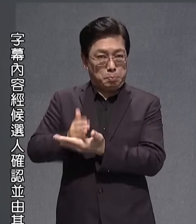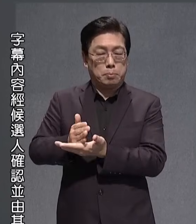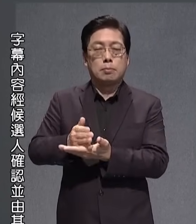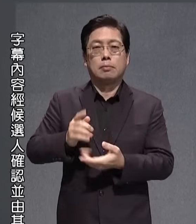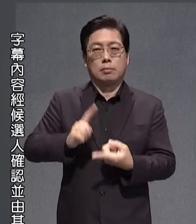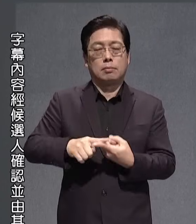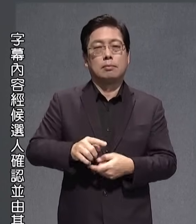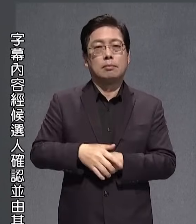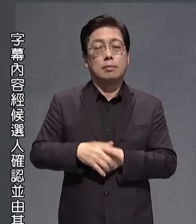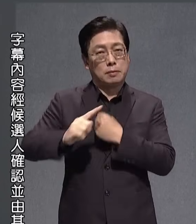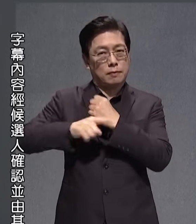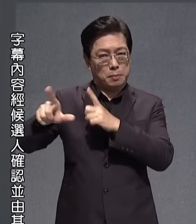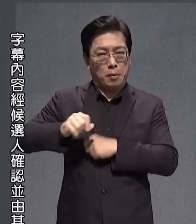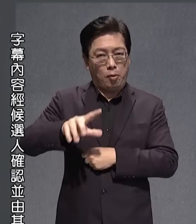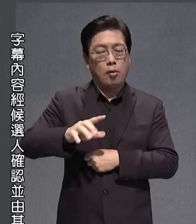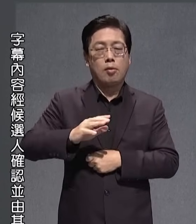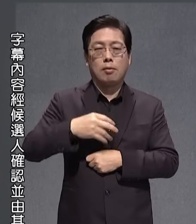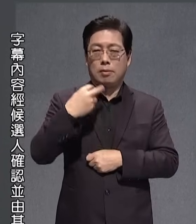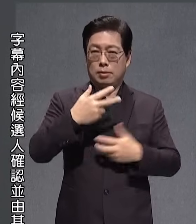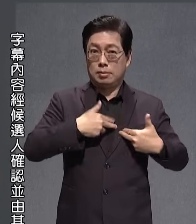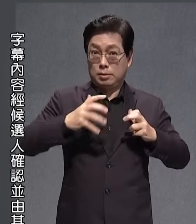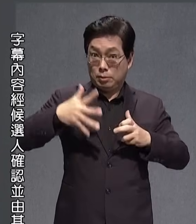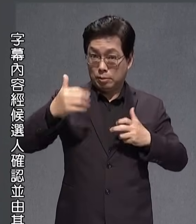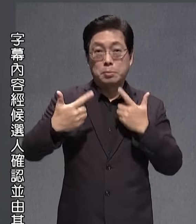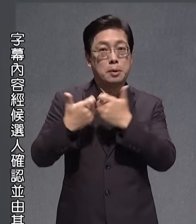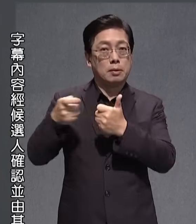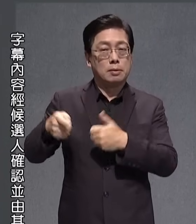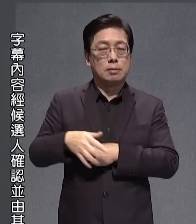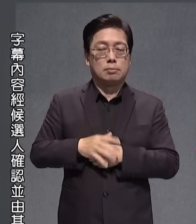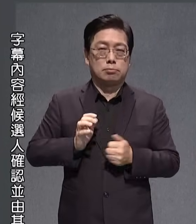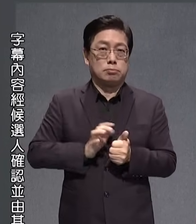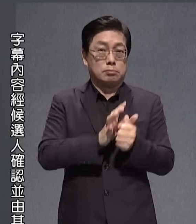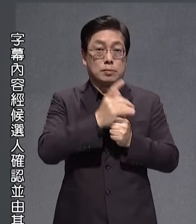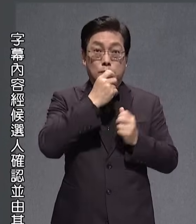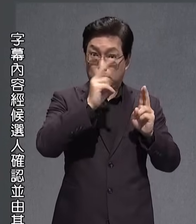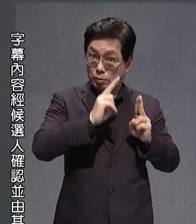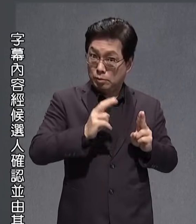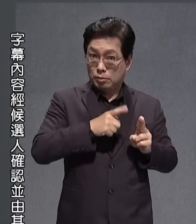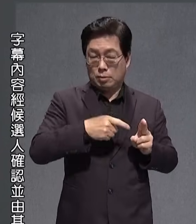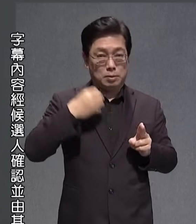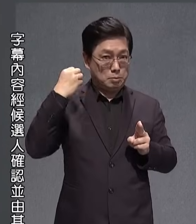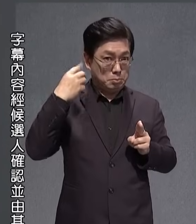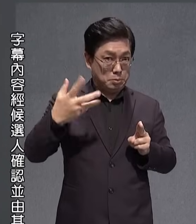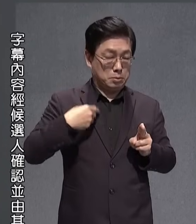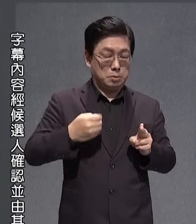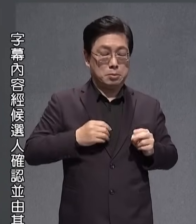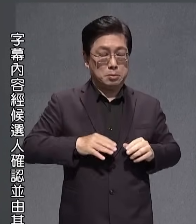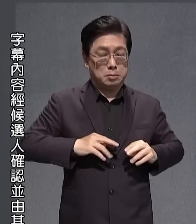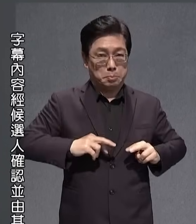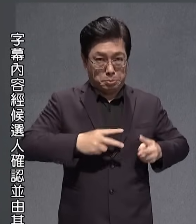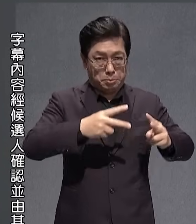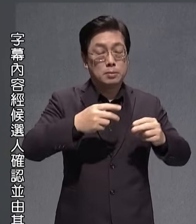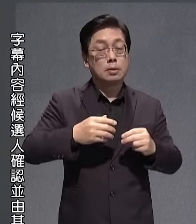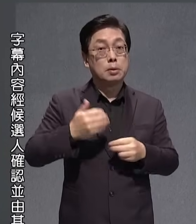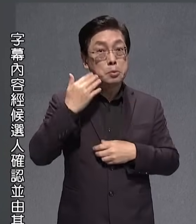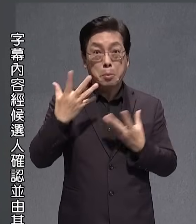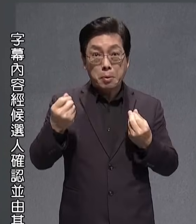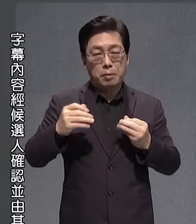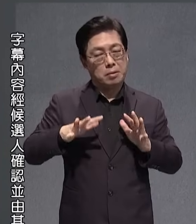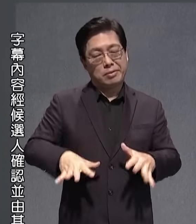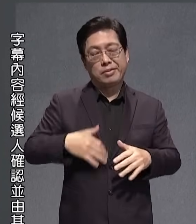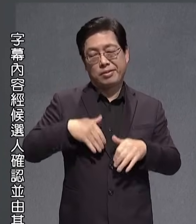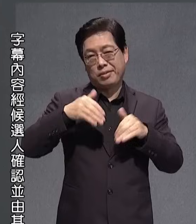定。那还好蔡英文总统因应局势推动绿能产业的发展，否则的话我们今天会更